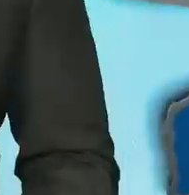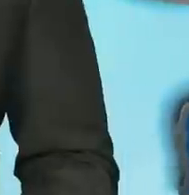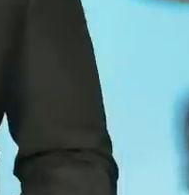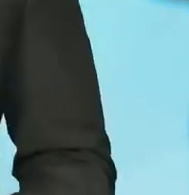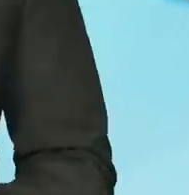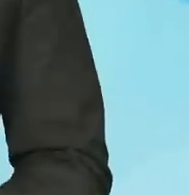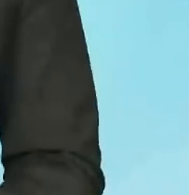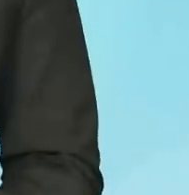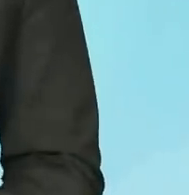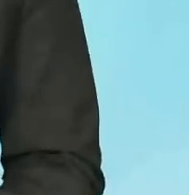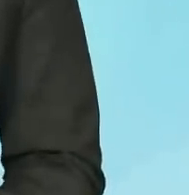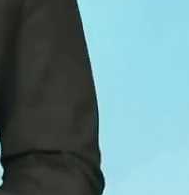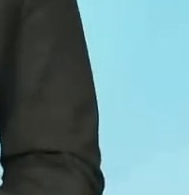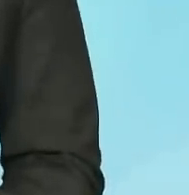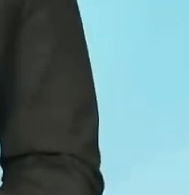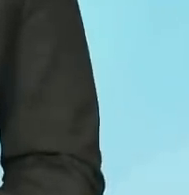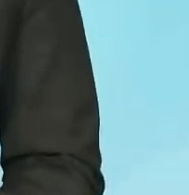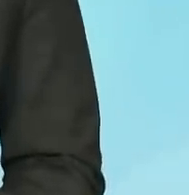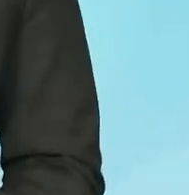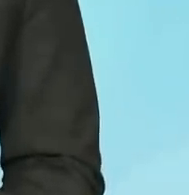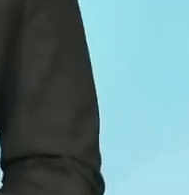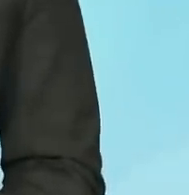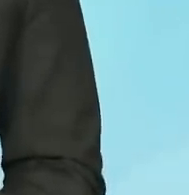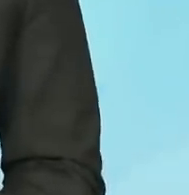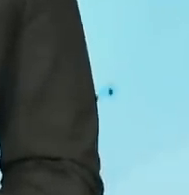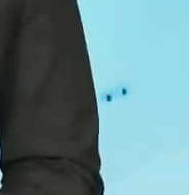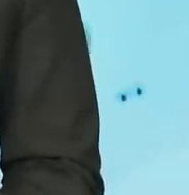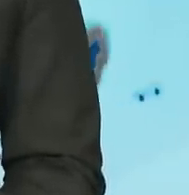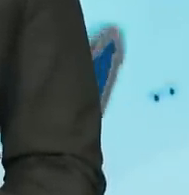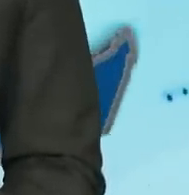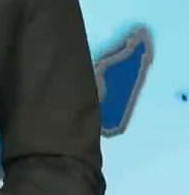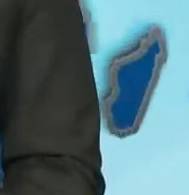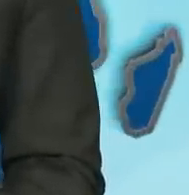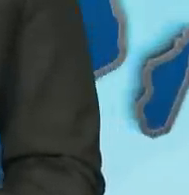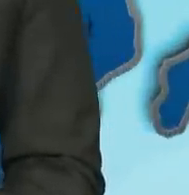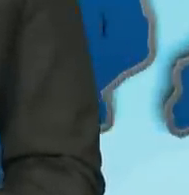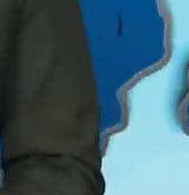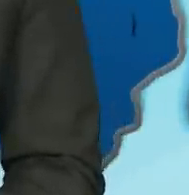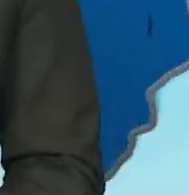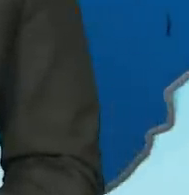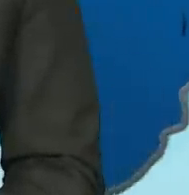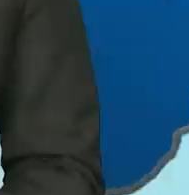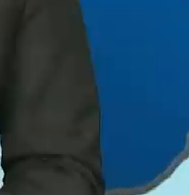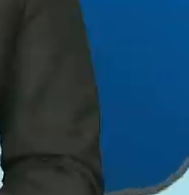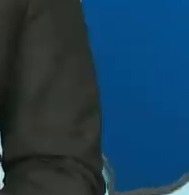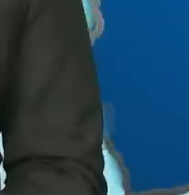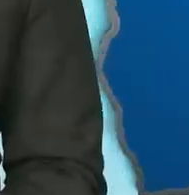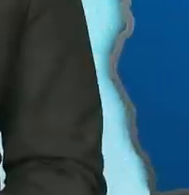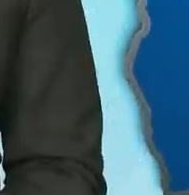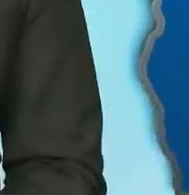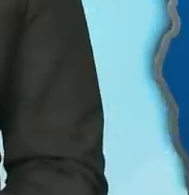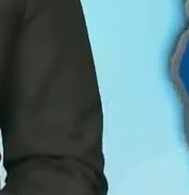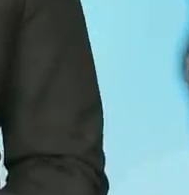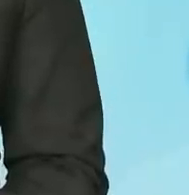අයවැය කාරක සභා අවස්ථා විවාදයේ තෙවන දිනය අදයි විපක්ෂ නායක සජිත් ප්‍රේමදාස හිටපු ජනාධිපති ගෝඨාභයට ඇවූ ලිපියක් පිළිබඳව අද